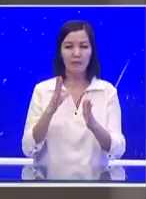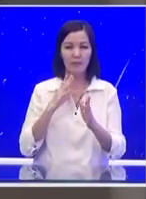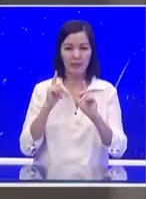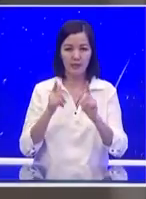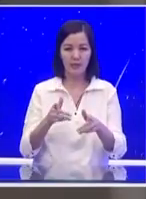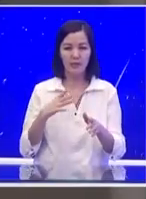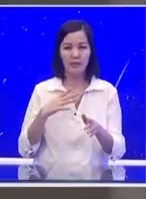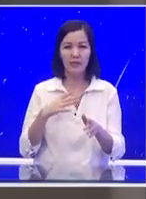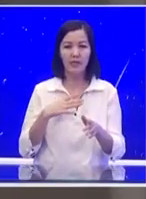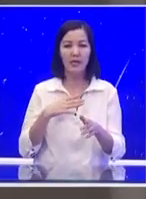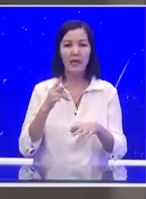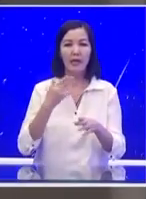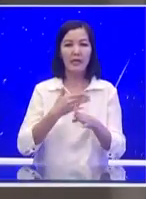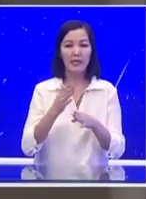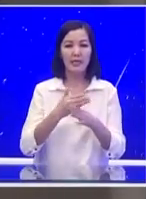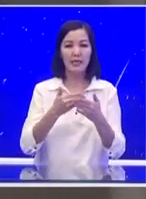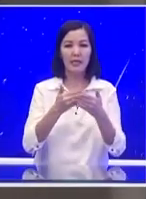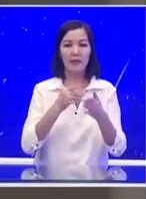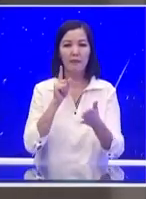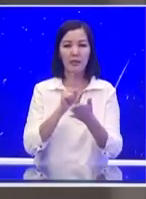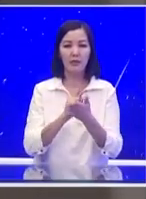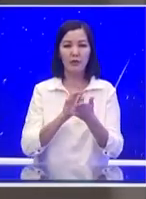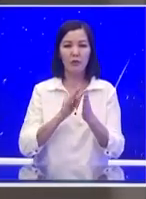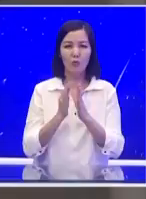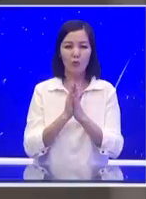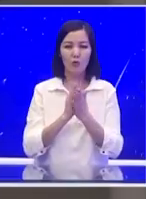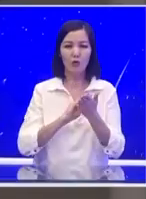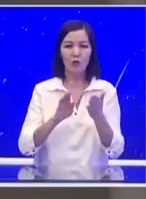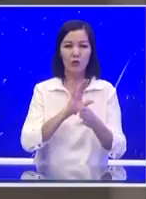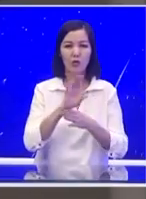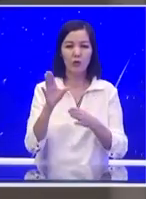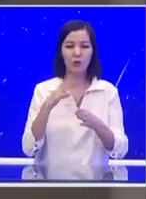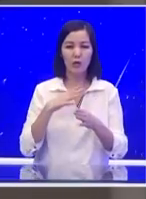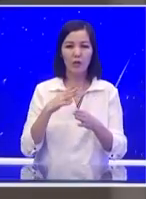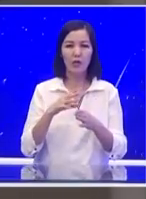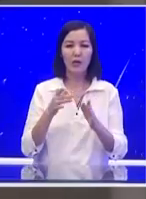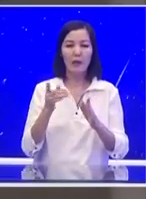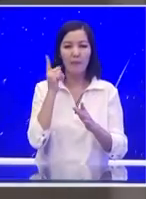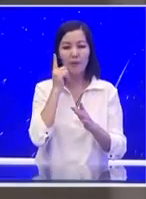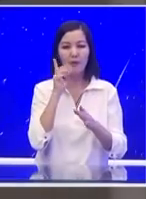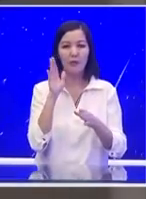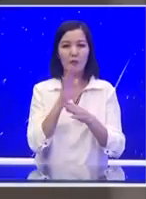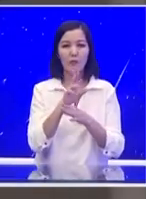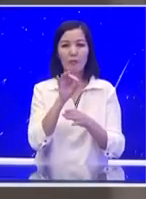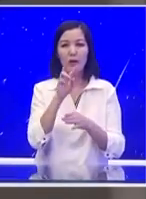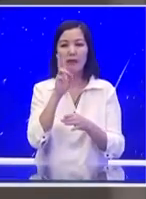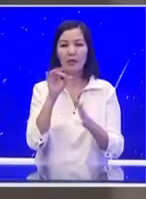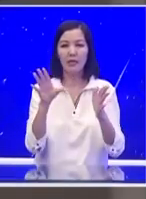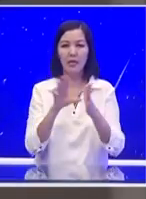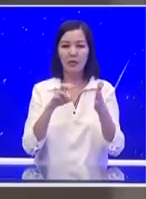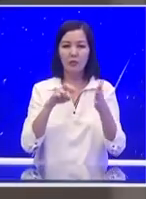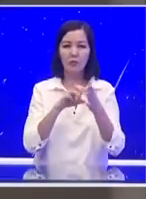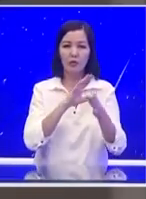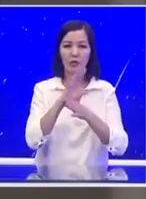азаматтар кредиттерін кейінге шегеру үшін міндетті түрде өтініш қалдыру керек. Бұлардың барлығы мобильді қосымша, банкинг, электронды почта арқылы